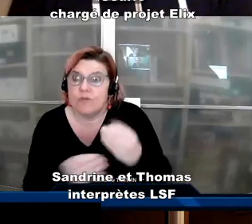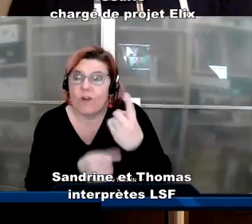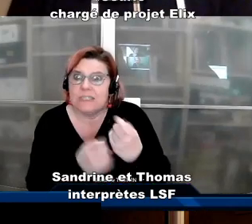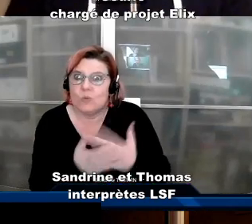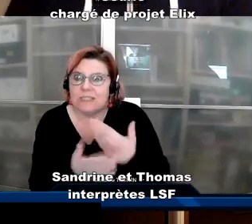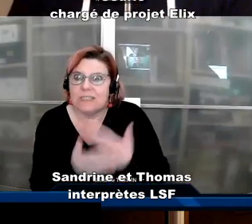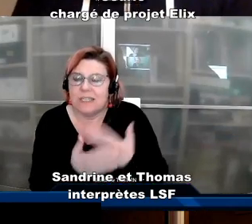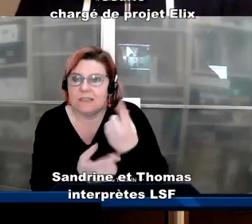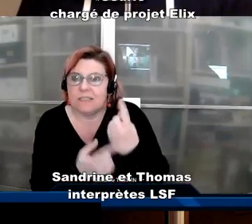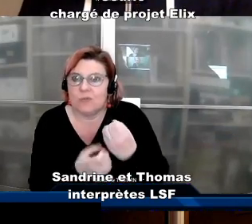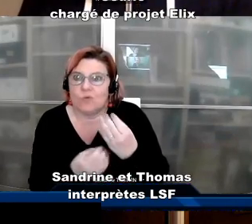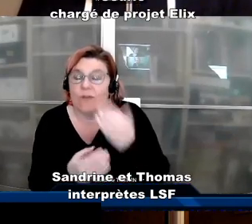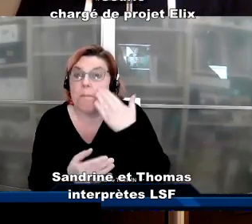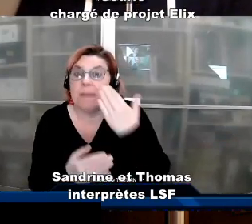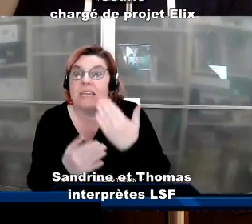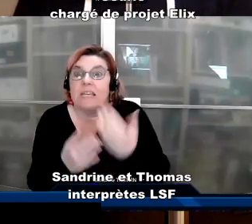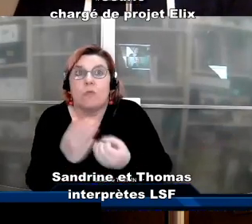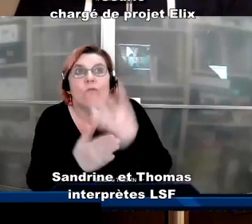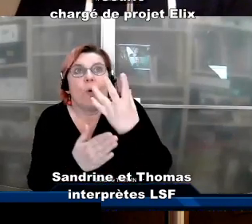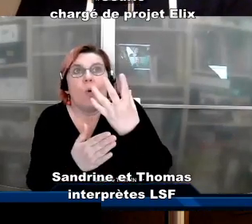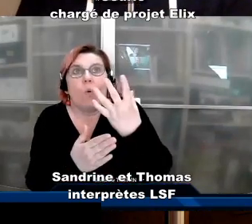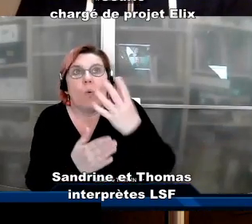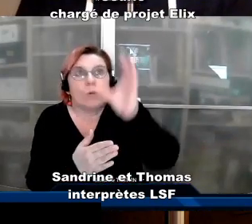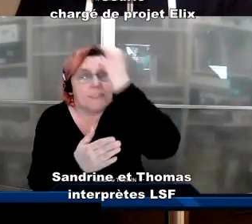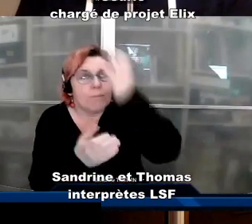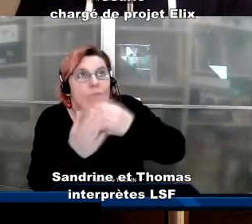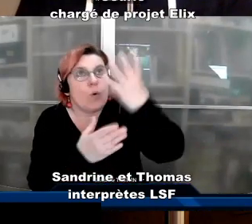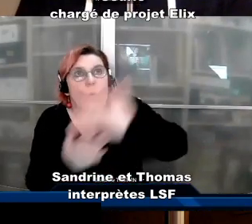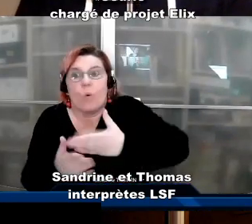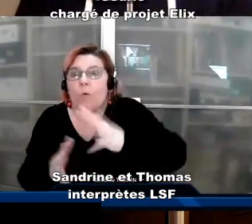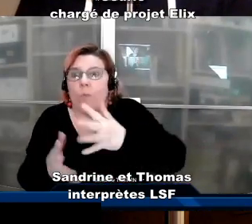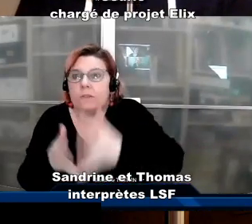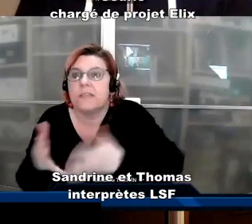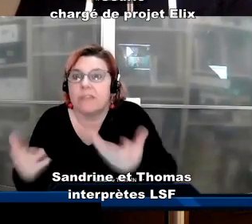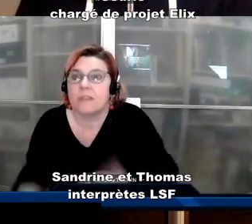il y en a, quand il y a des nouvelles choses qui arrivent, il faut qu'il y ait des signes pour les nommer.